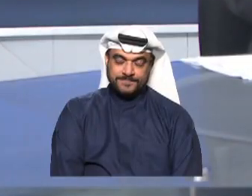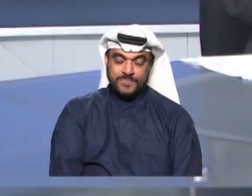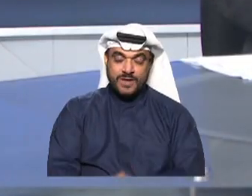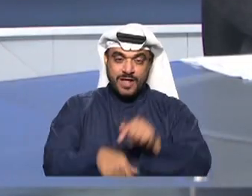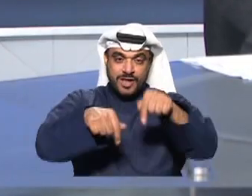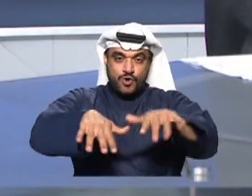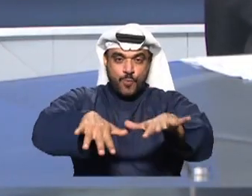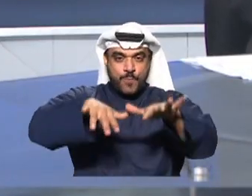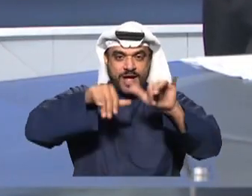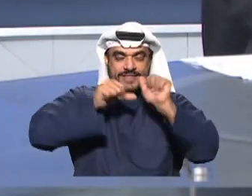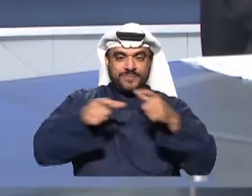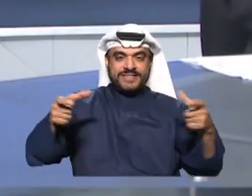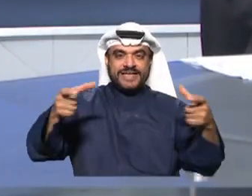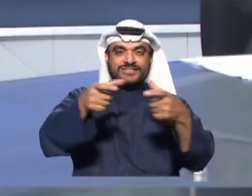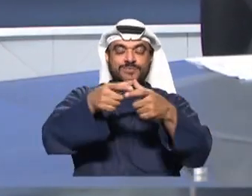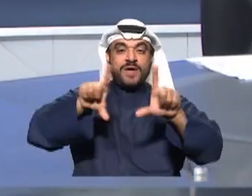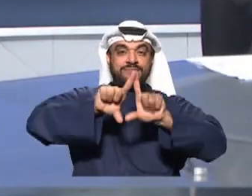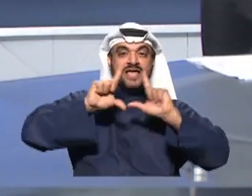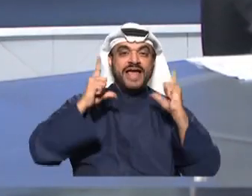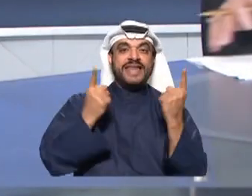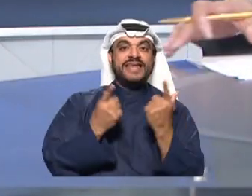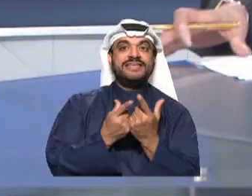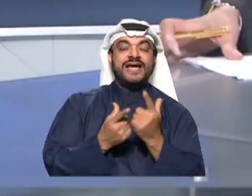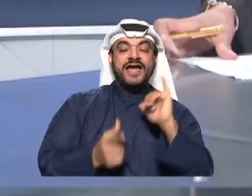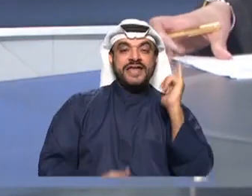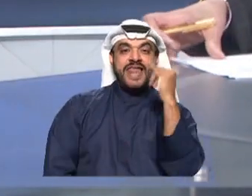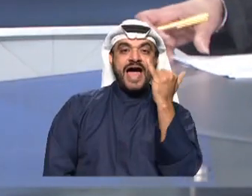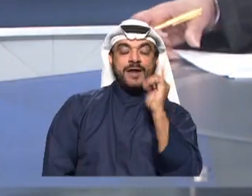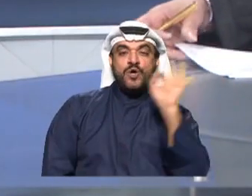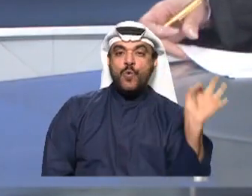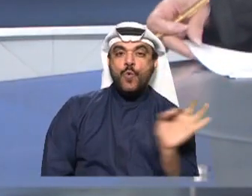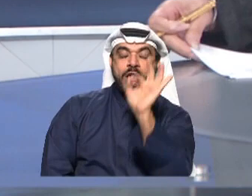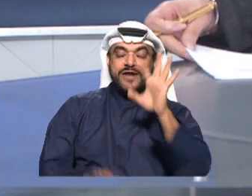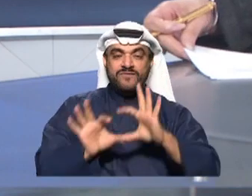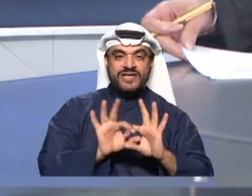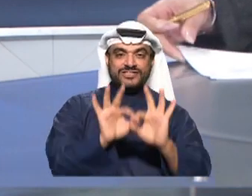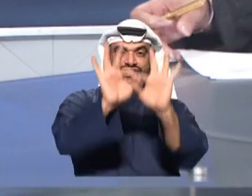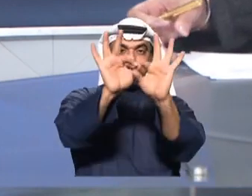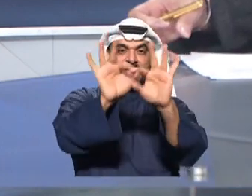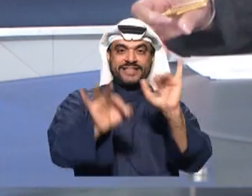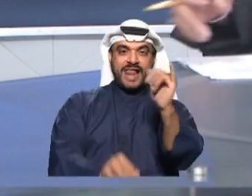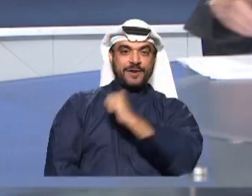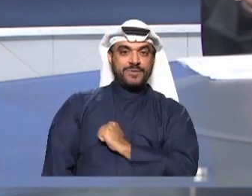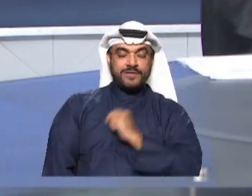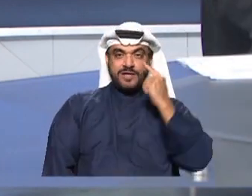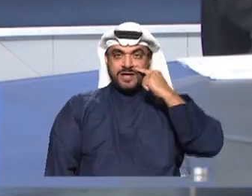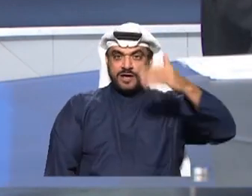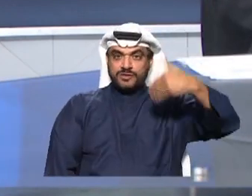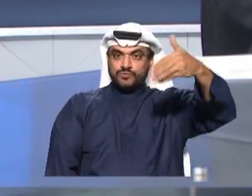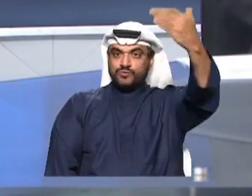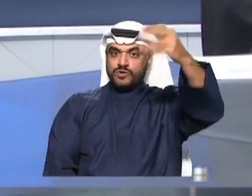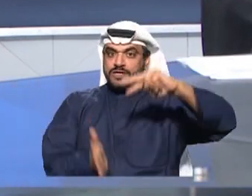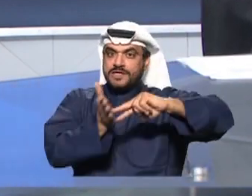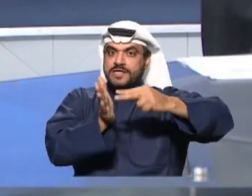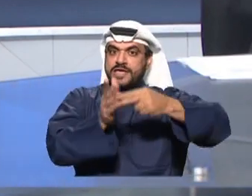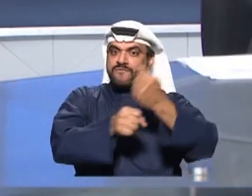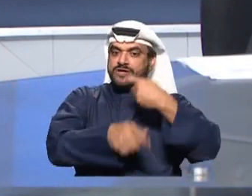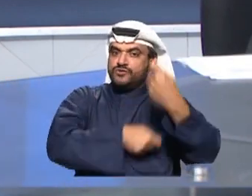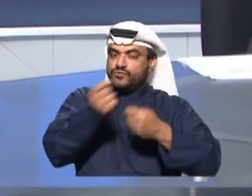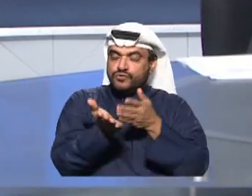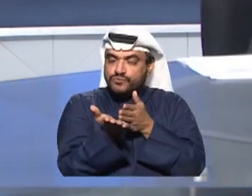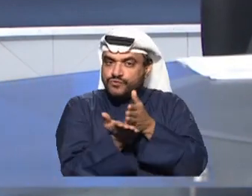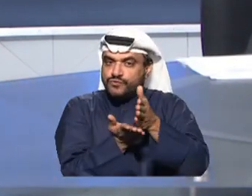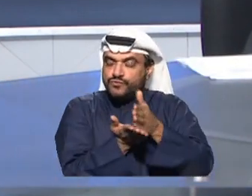اختتمت اجتماعات لجان البرلمان العربي بالجامعة العربية اليوم حول رؤية البرلمان العربية لتفعيل دور وآليات